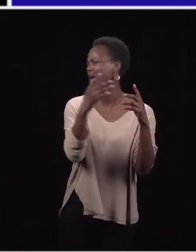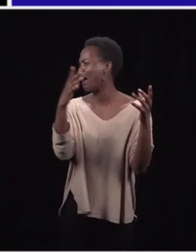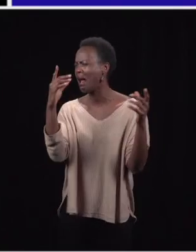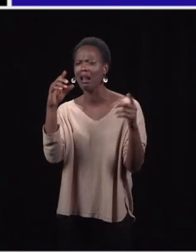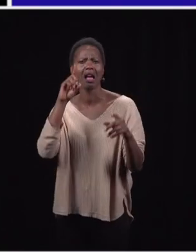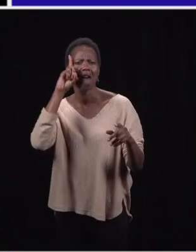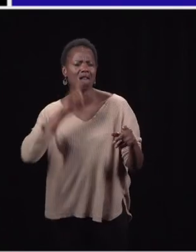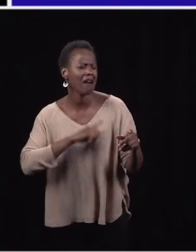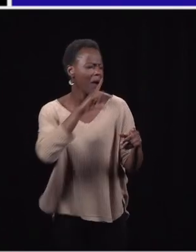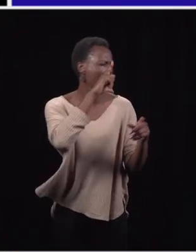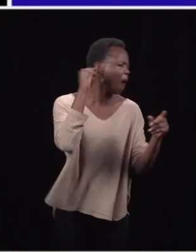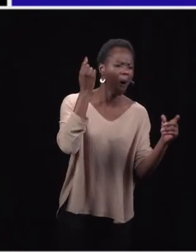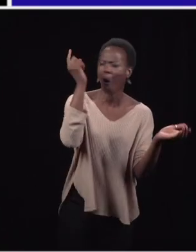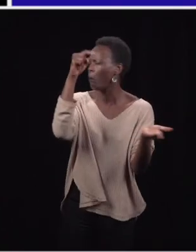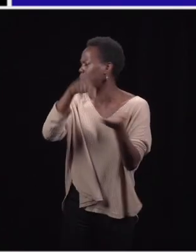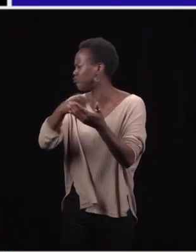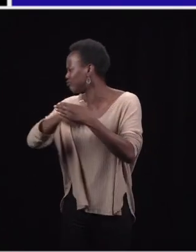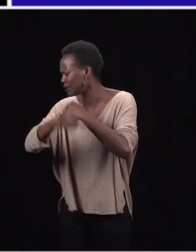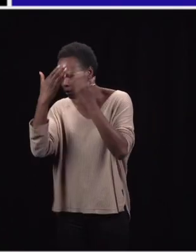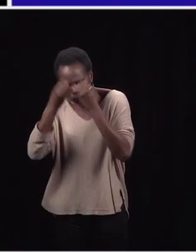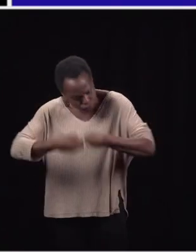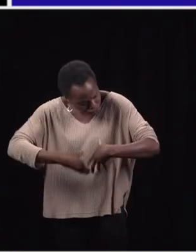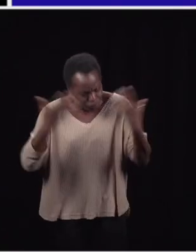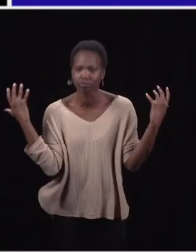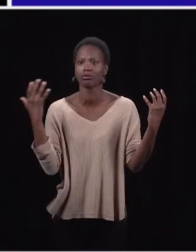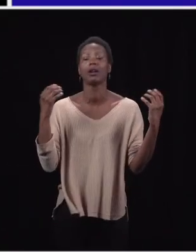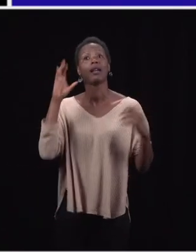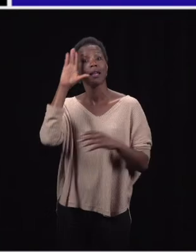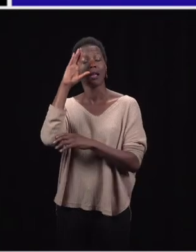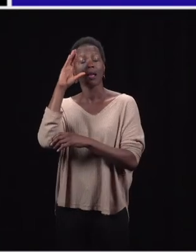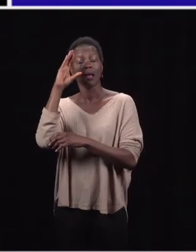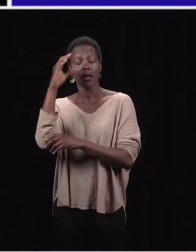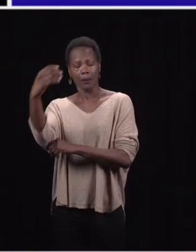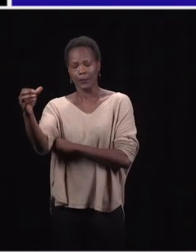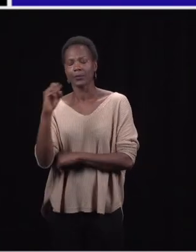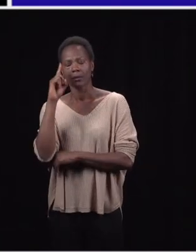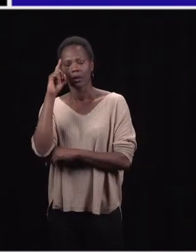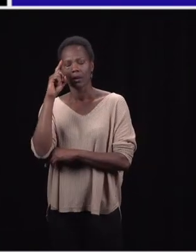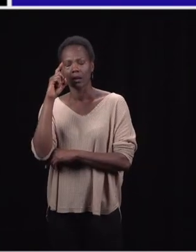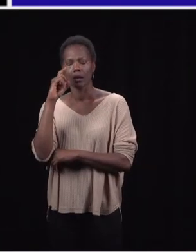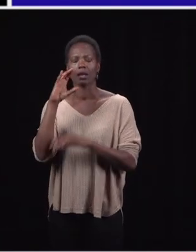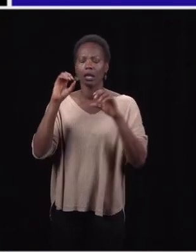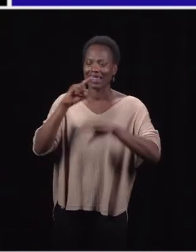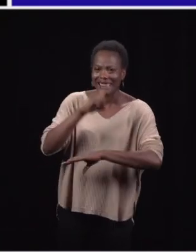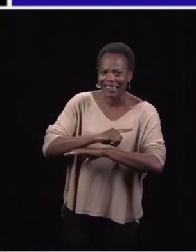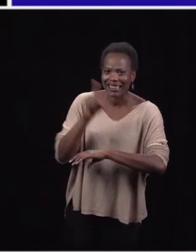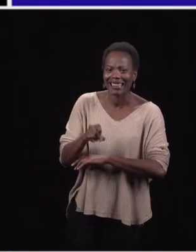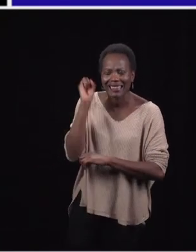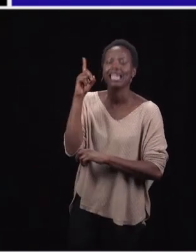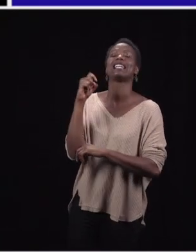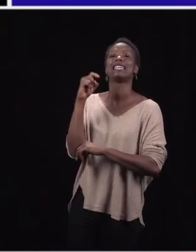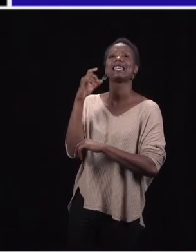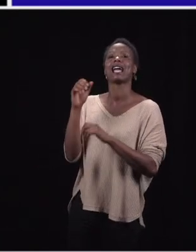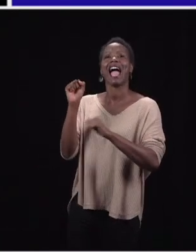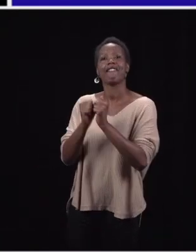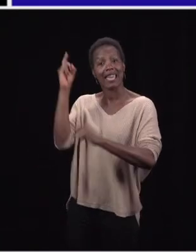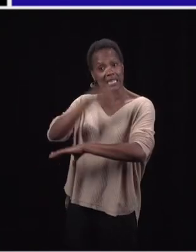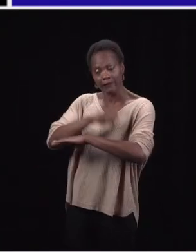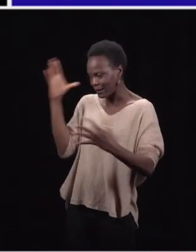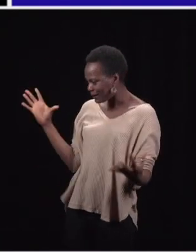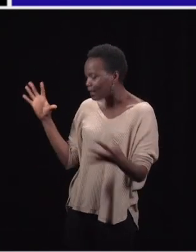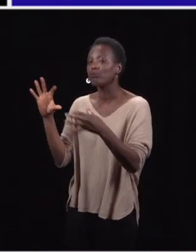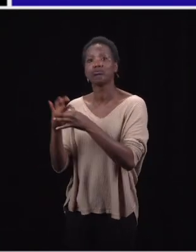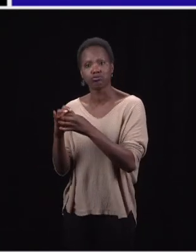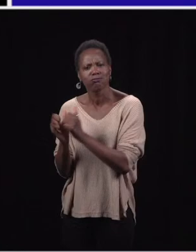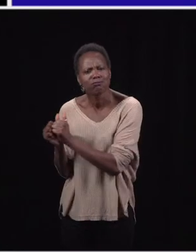genres ou leur lieu de naissance j'ai Philippe s'est engagé aux côtés pour permettre à tous les talents peu importe